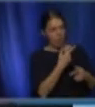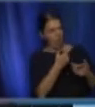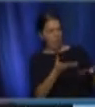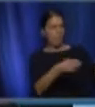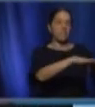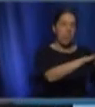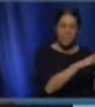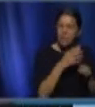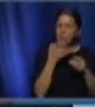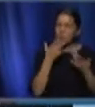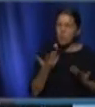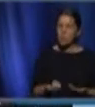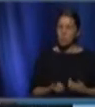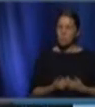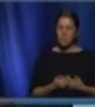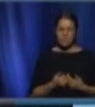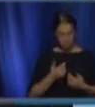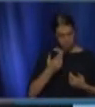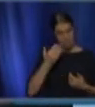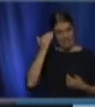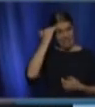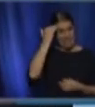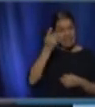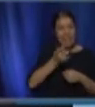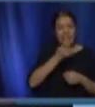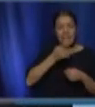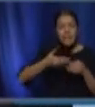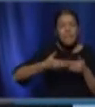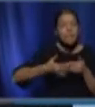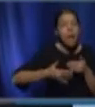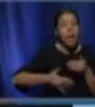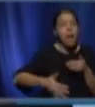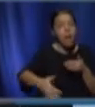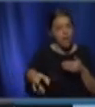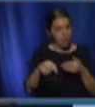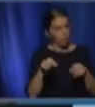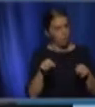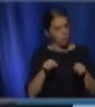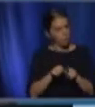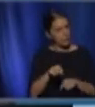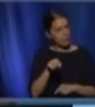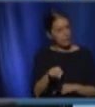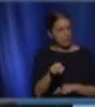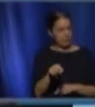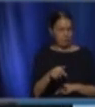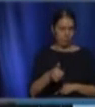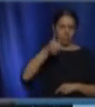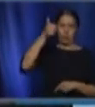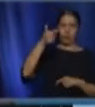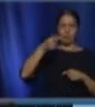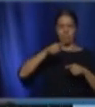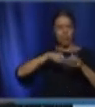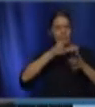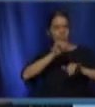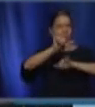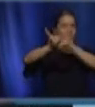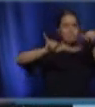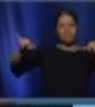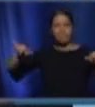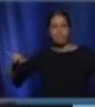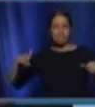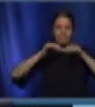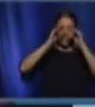l'hiver s'en vient, donc les gens vont être plus à l'intérieur, donc plus à risque de propagation